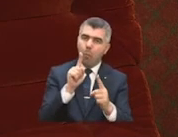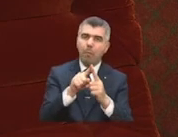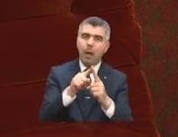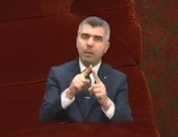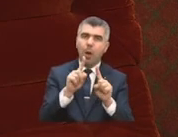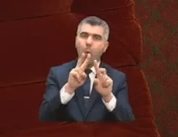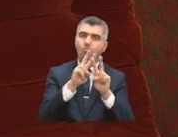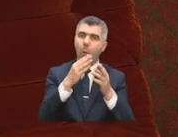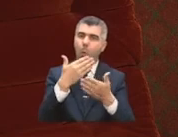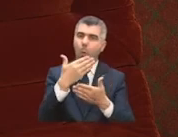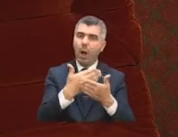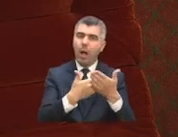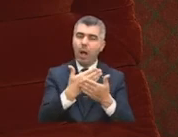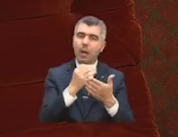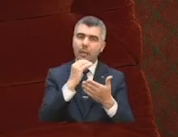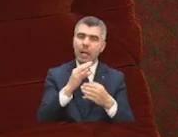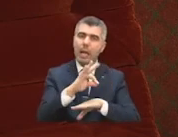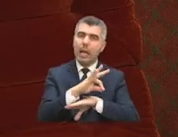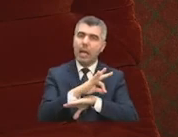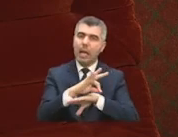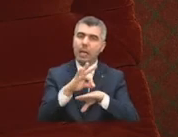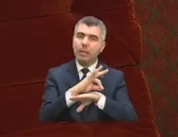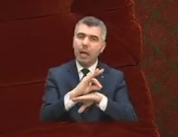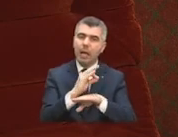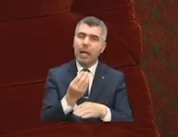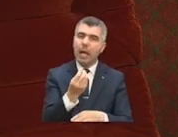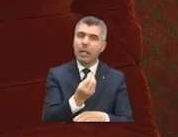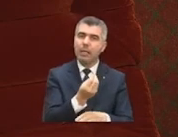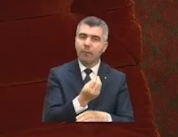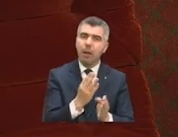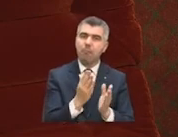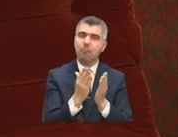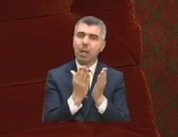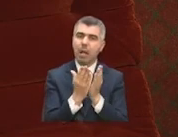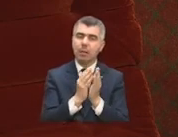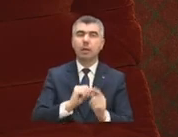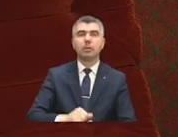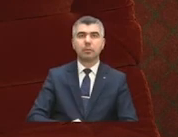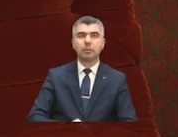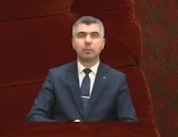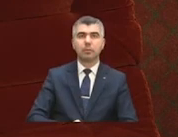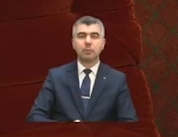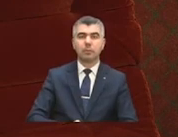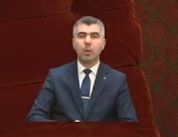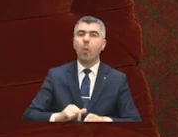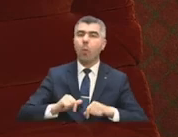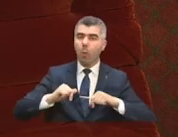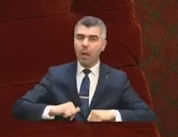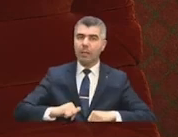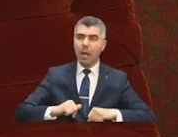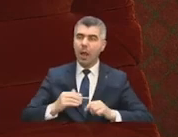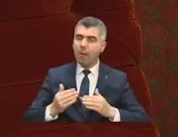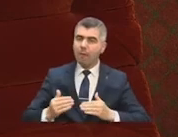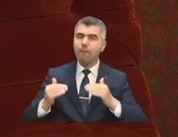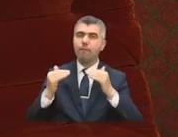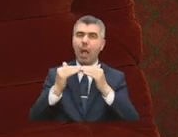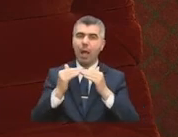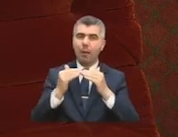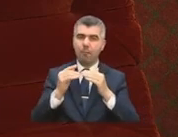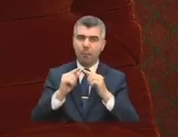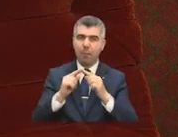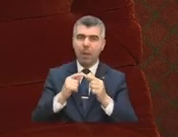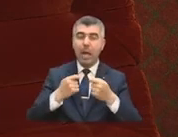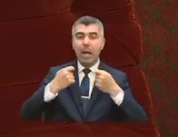على الوثائق الإدارية الخاصة بالطفل المتمدرس. وتسهر الوزارة بالتنسيق مع النيابة